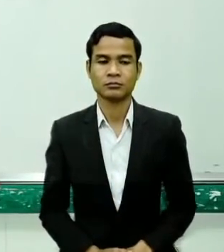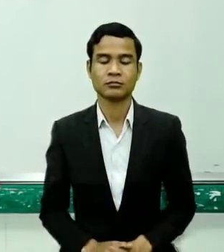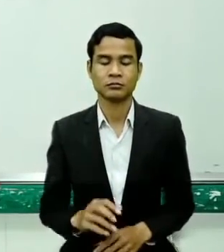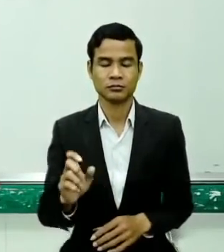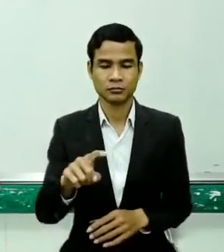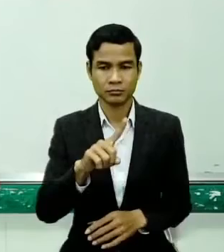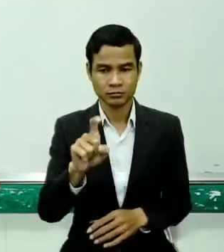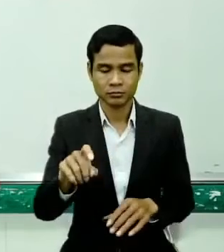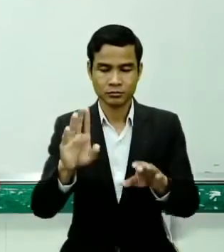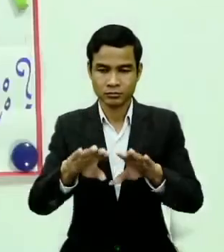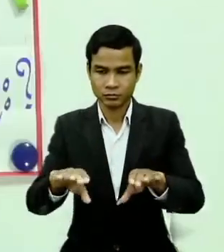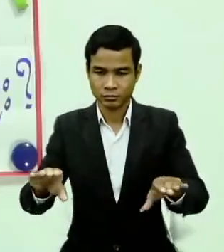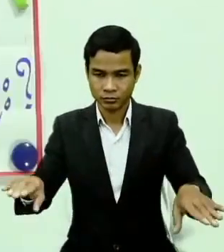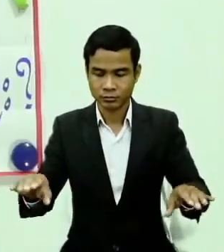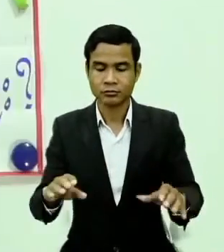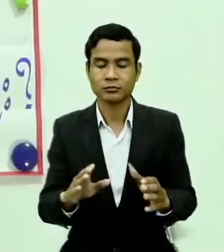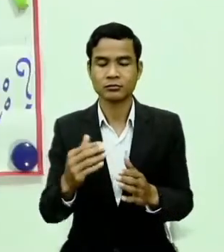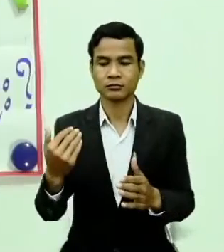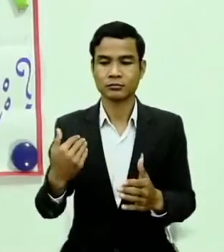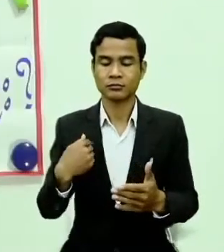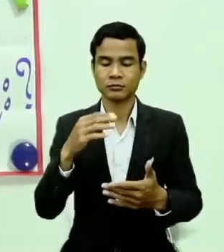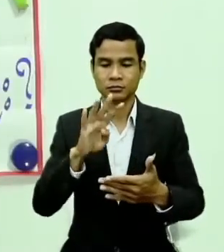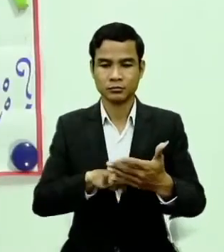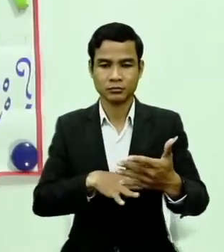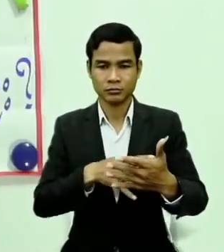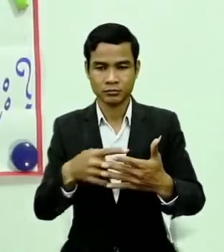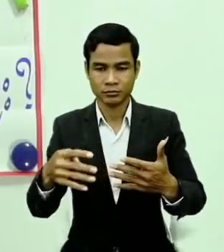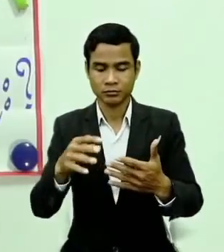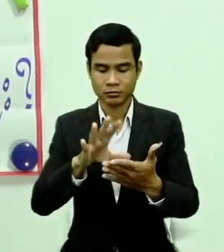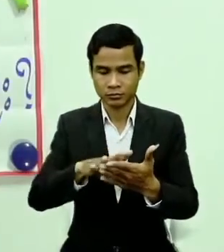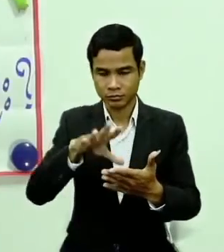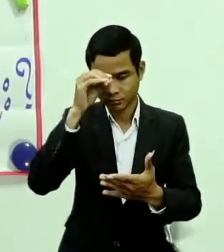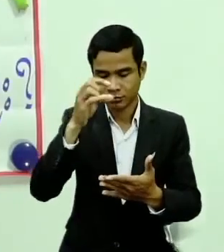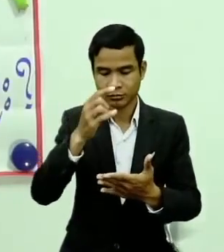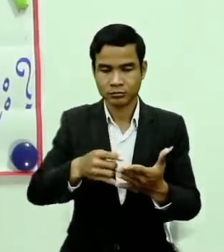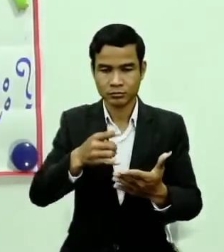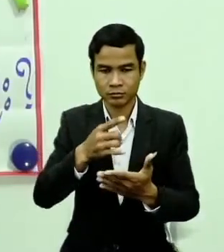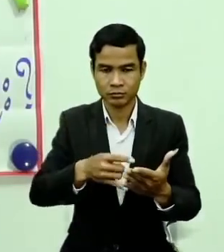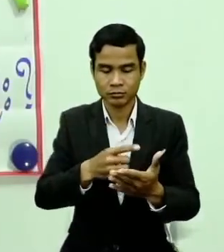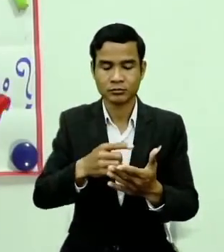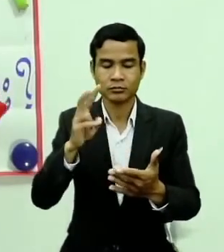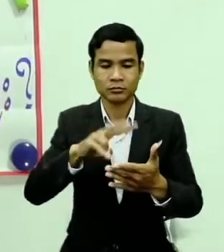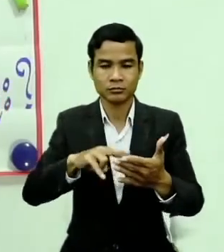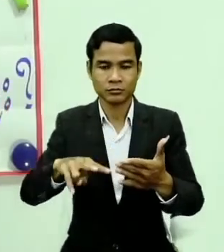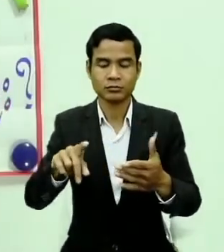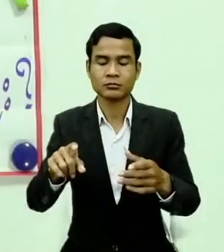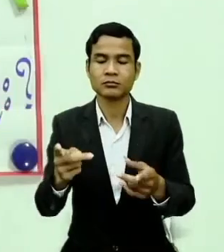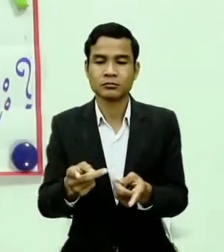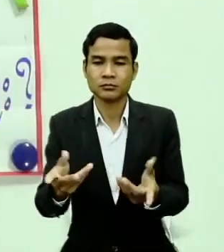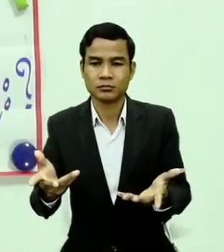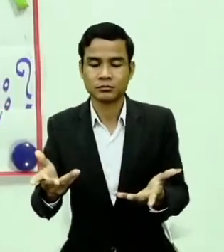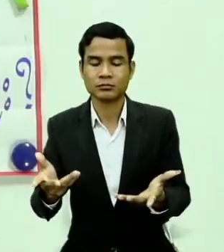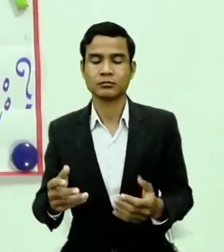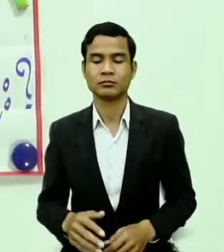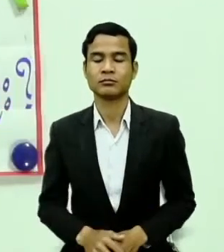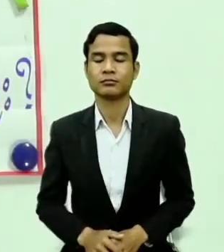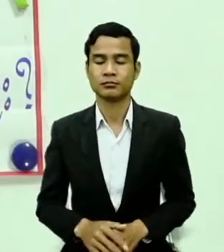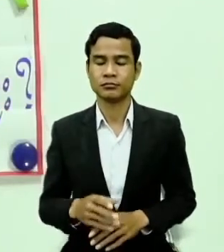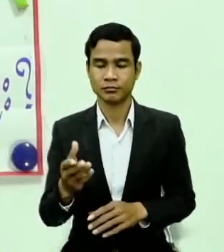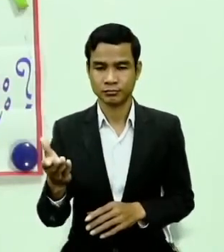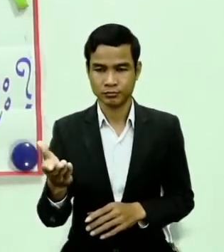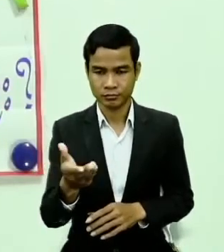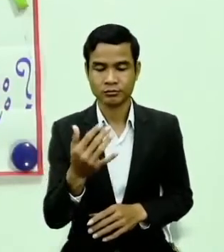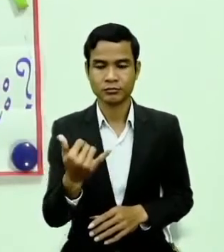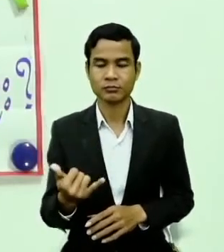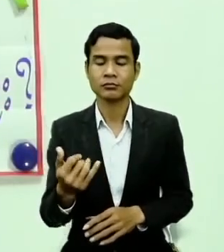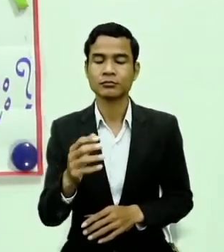ta còn miên phán cả riêng mục vị chia sạc xa sẵn cung đôi mật đạch là chà ấy